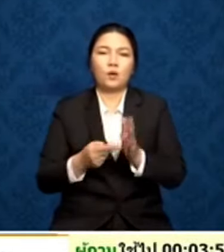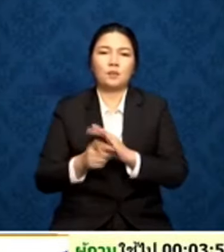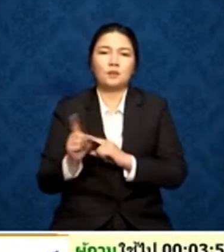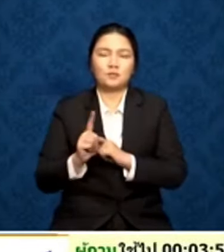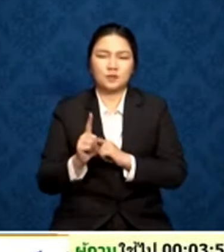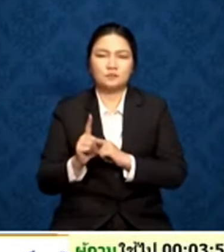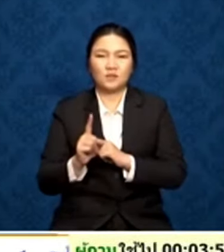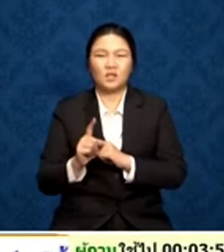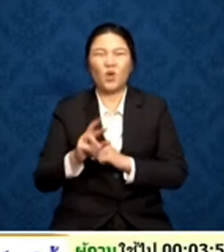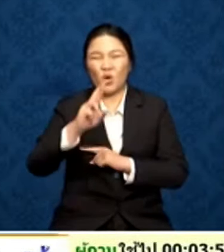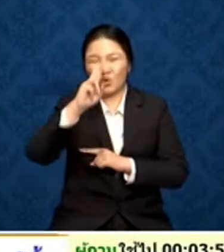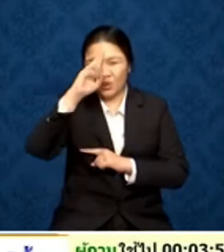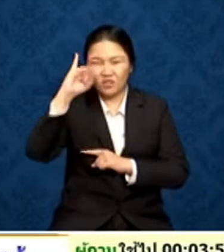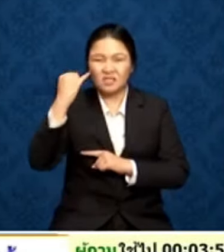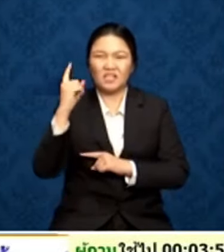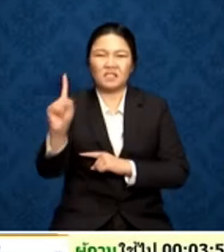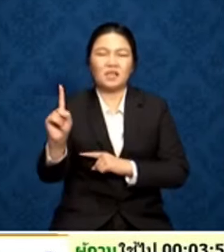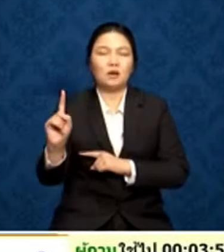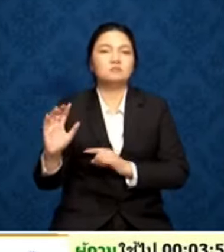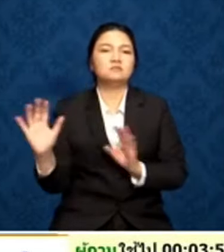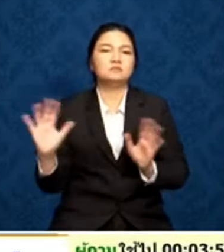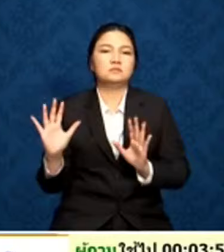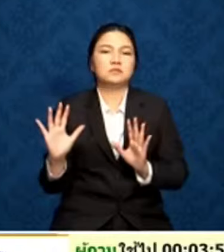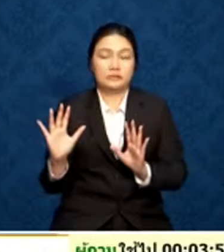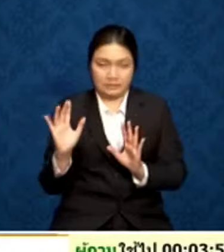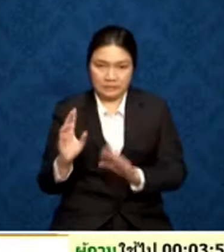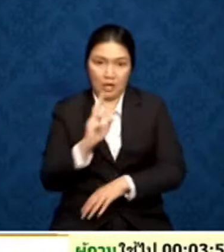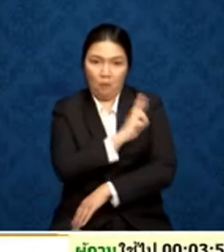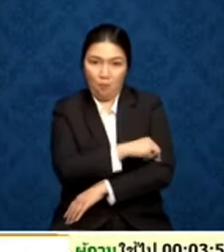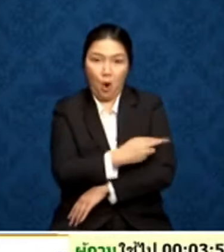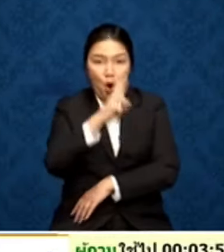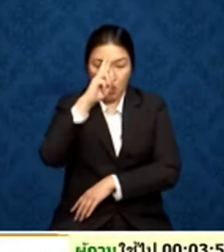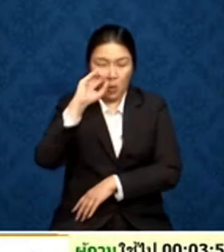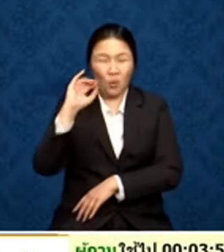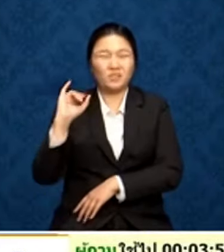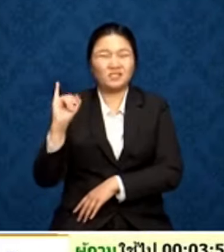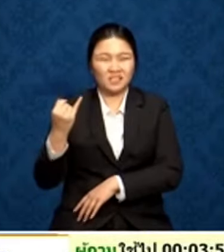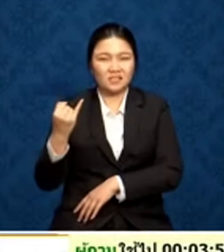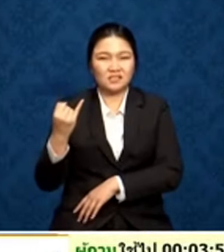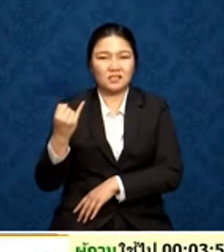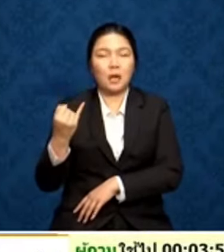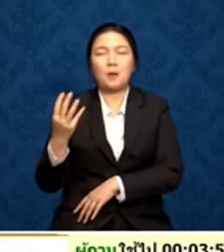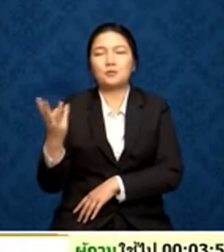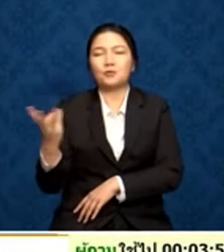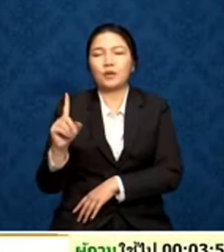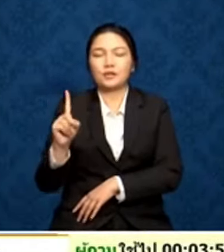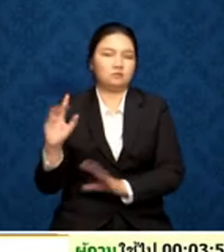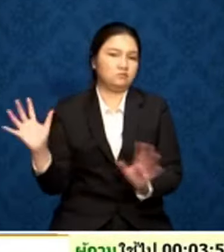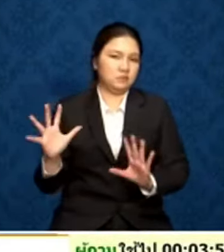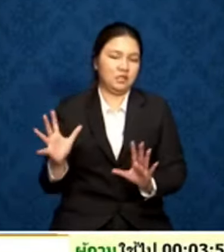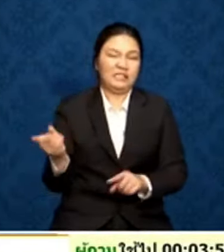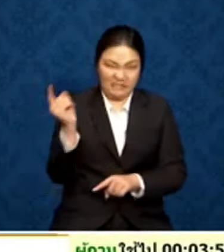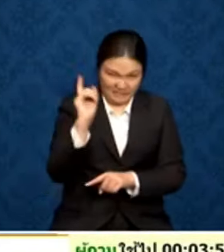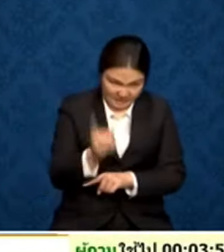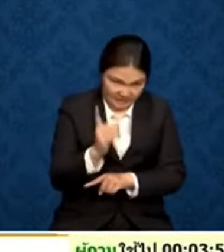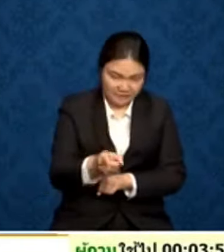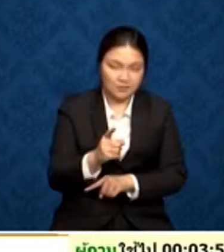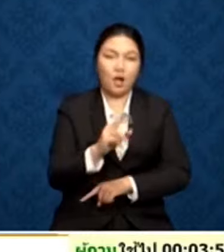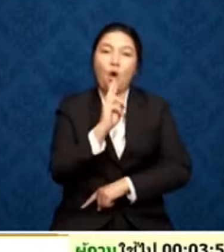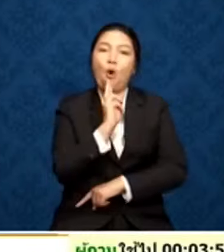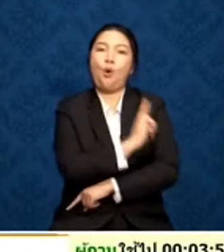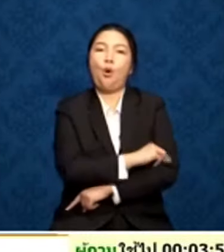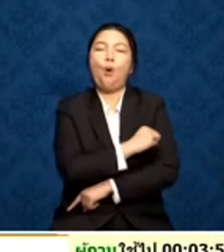ชมีไม่เพียงพอในกระทรวงสาธารณสุขมีบุคลากรทางการแพทย์หมอพ